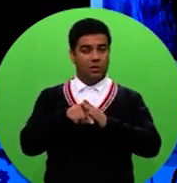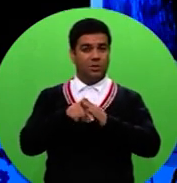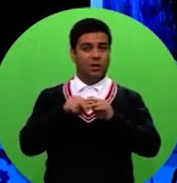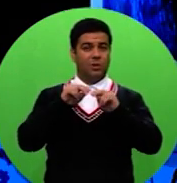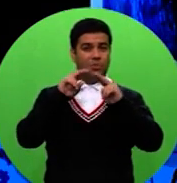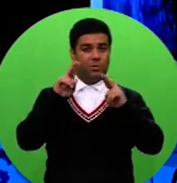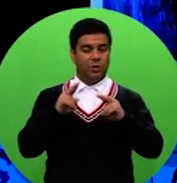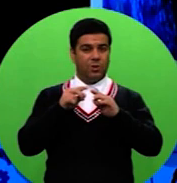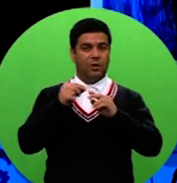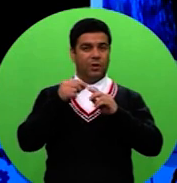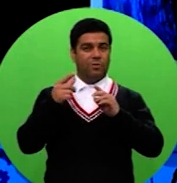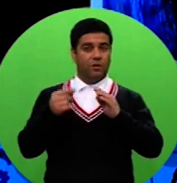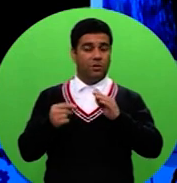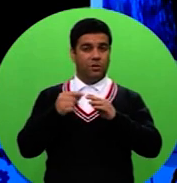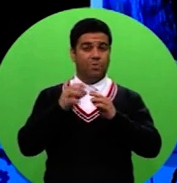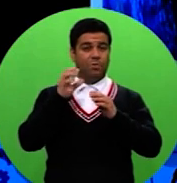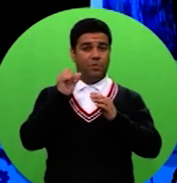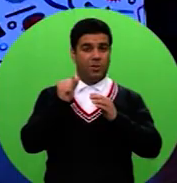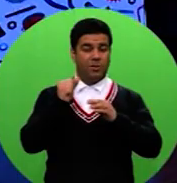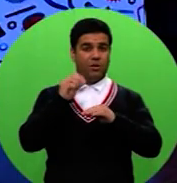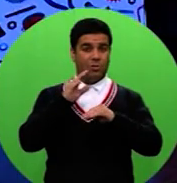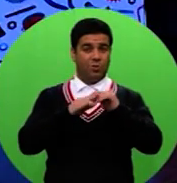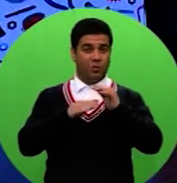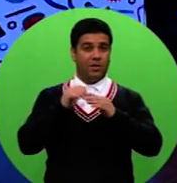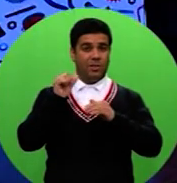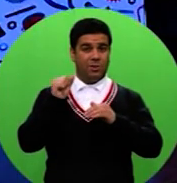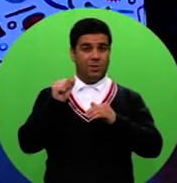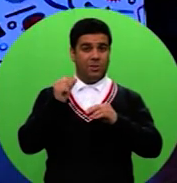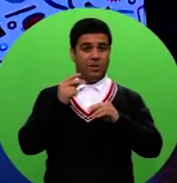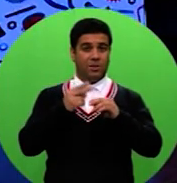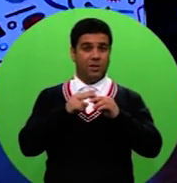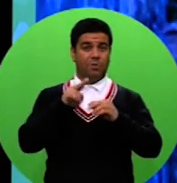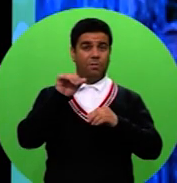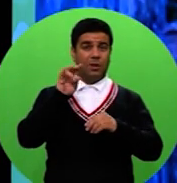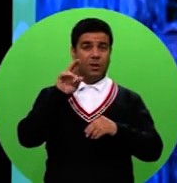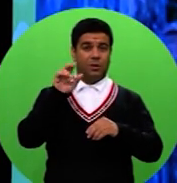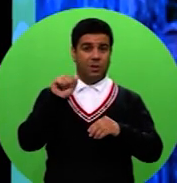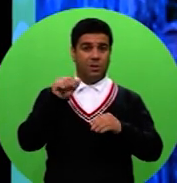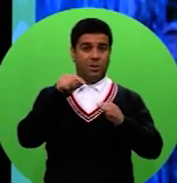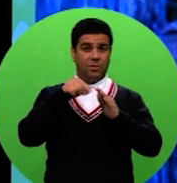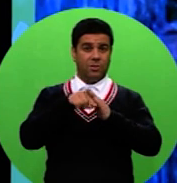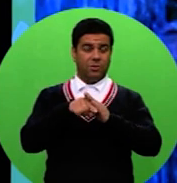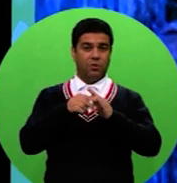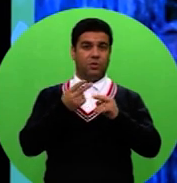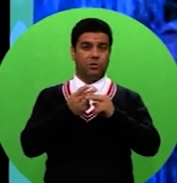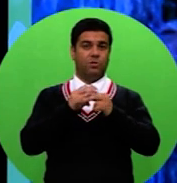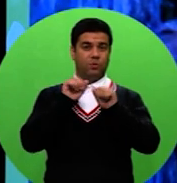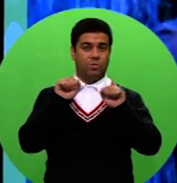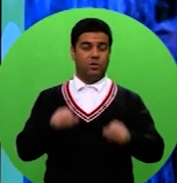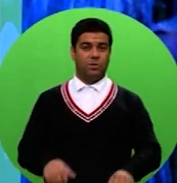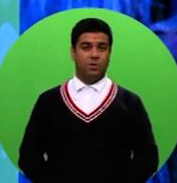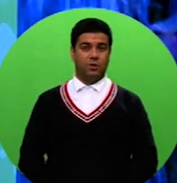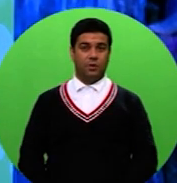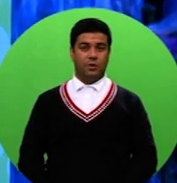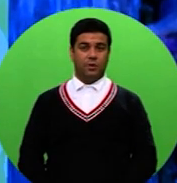и еще есть специальный выступ. Прижимая пальцы к этому выступу, панда очень легко удерживает